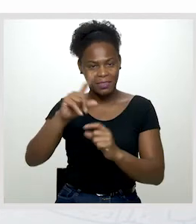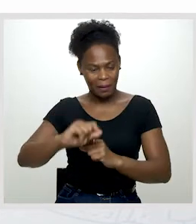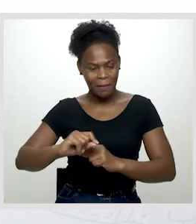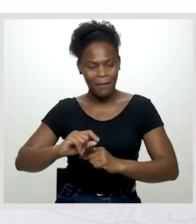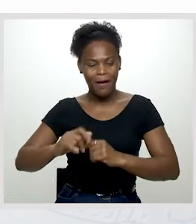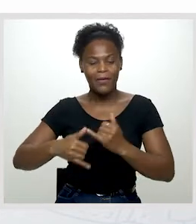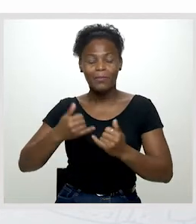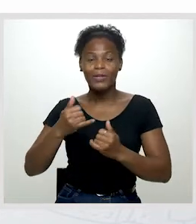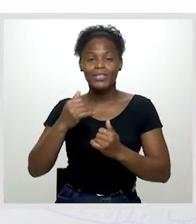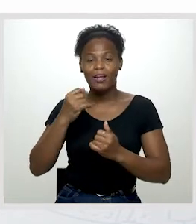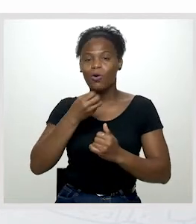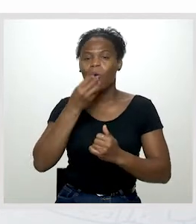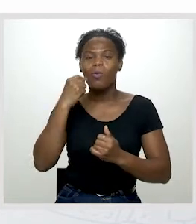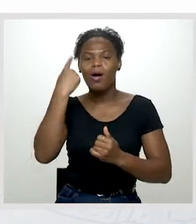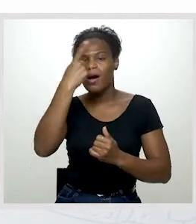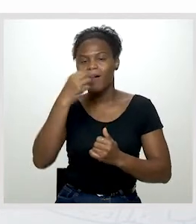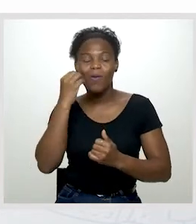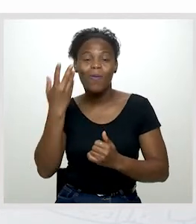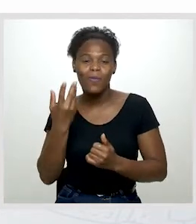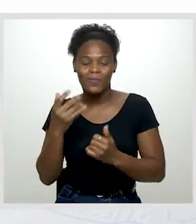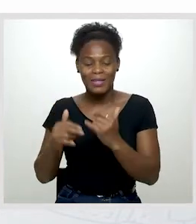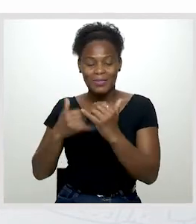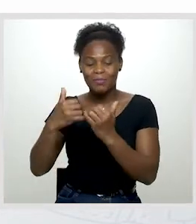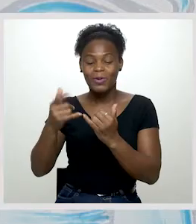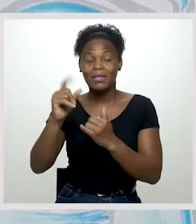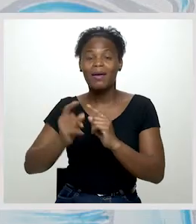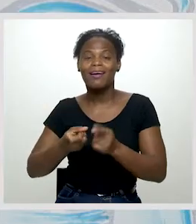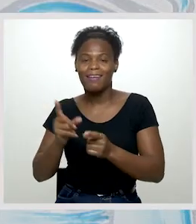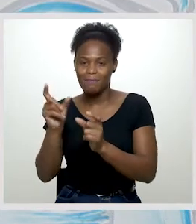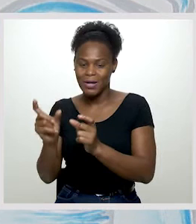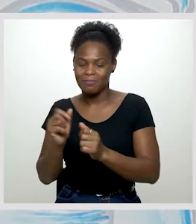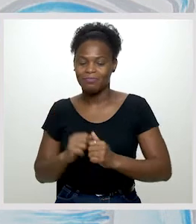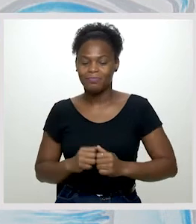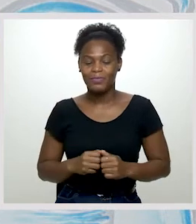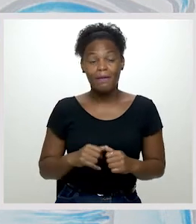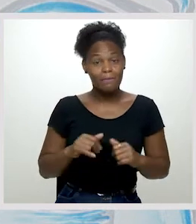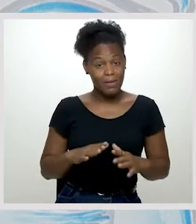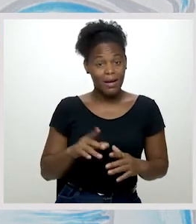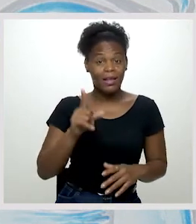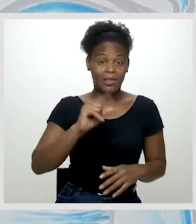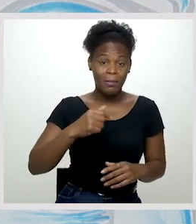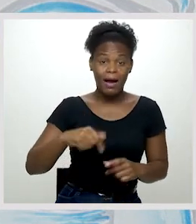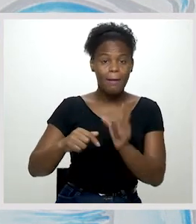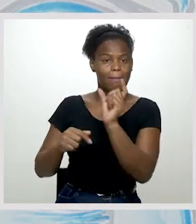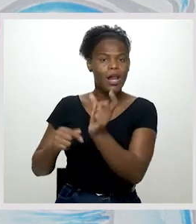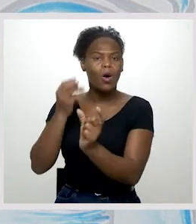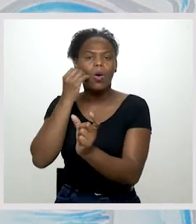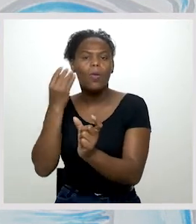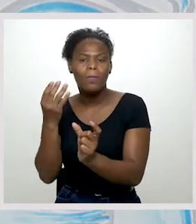après on met l'adjectif et après on met que. Mais nous avons aussi le mot